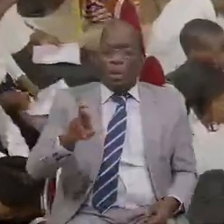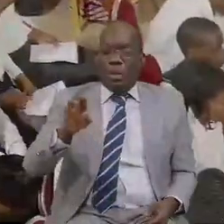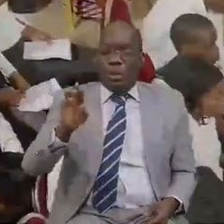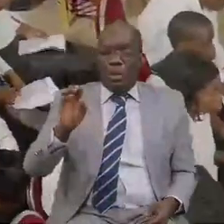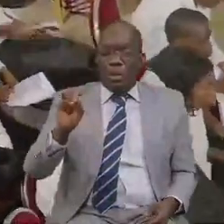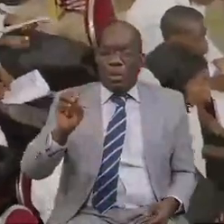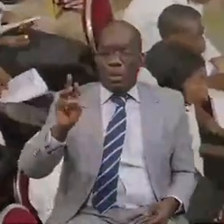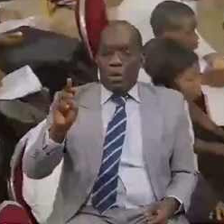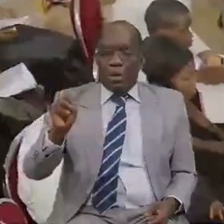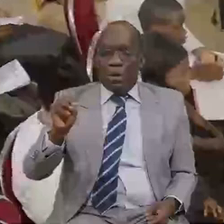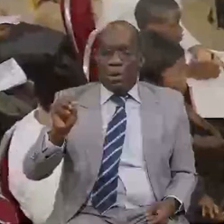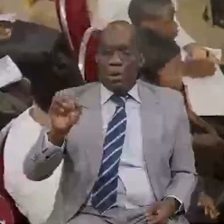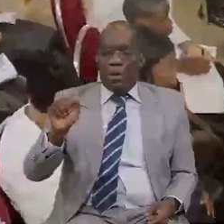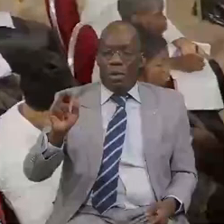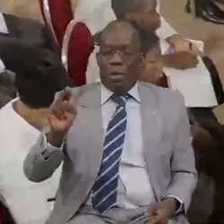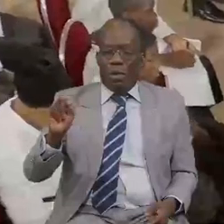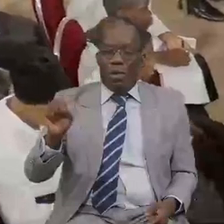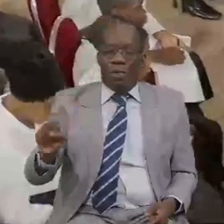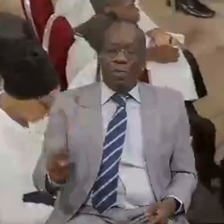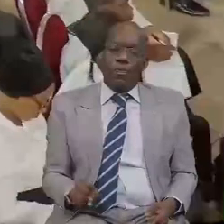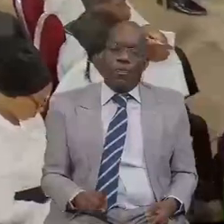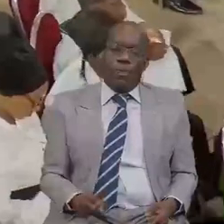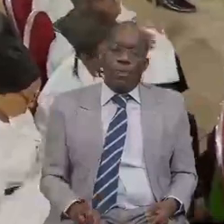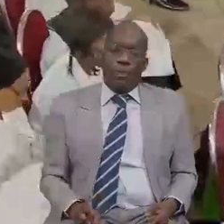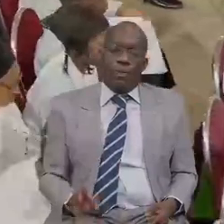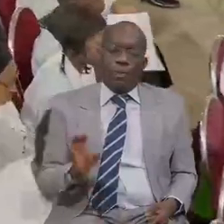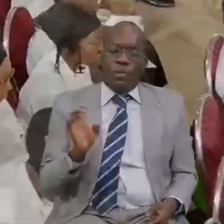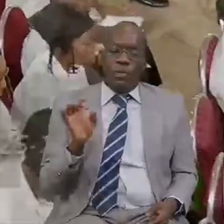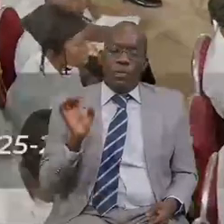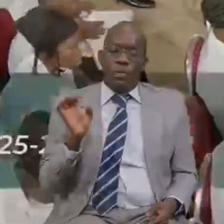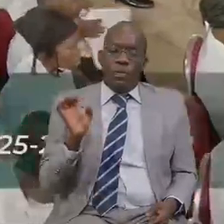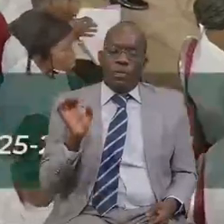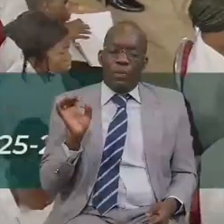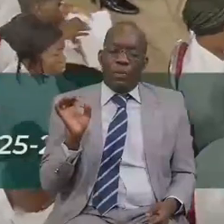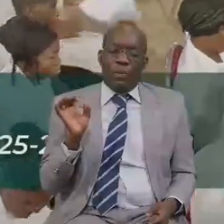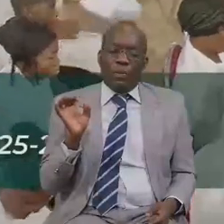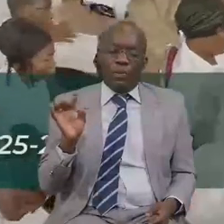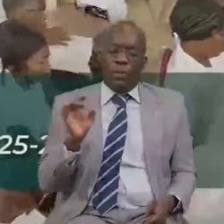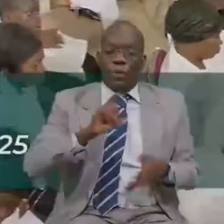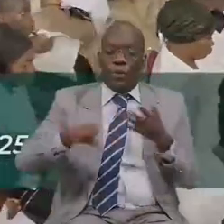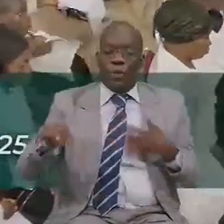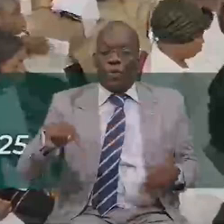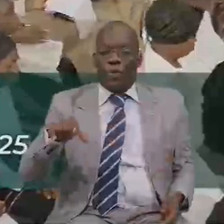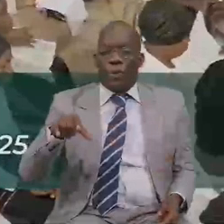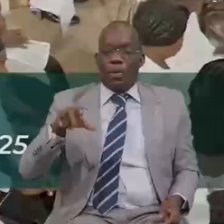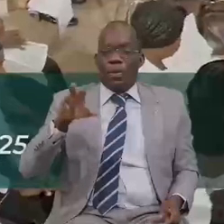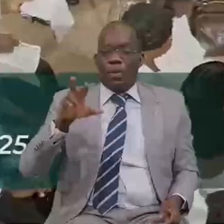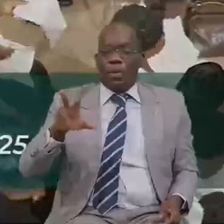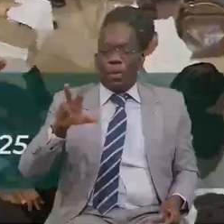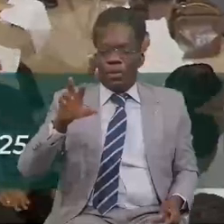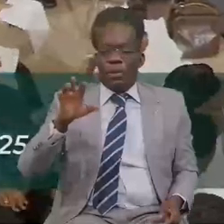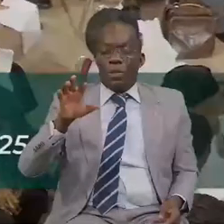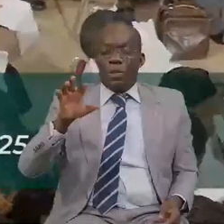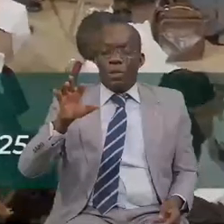verset 37. En Romains 8, 37. Mais dans toutes ces